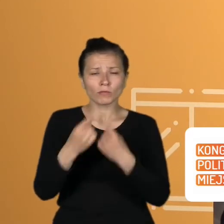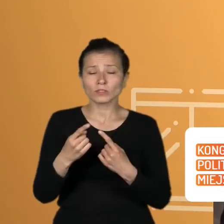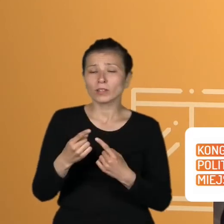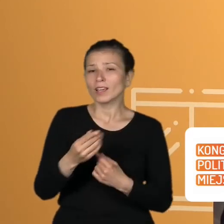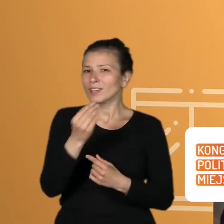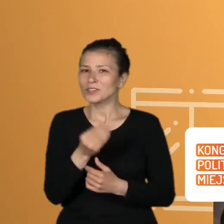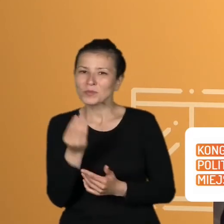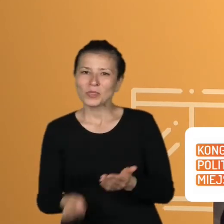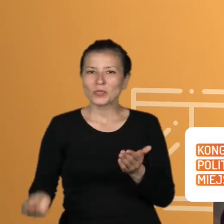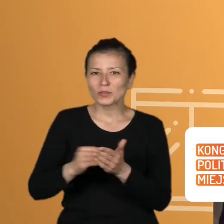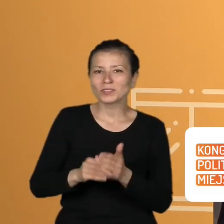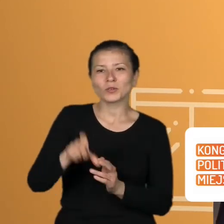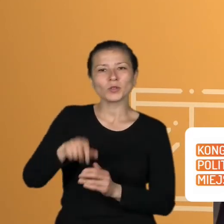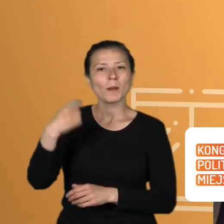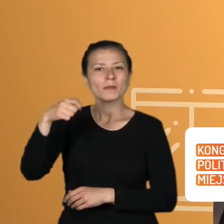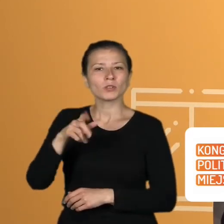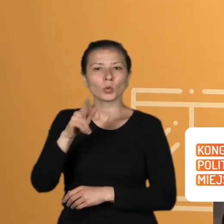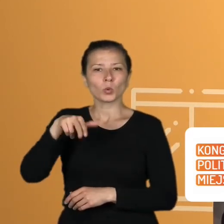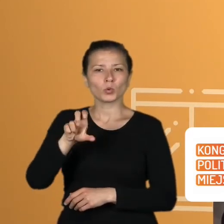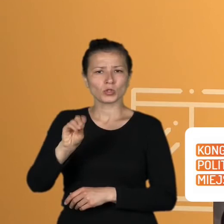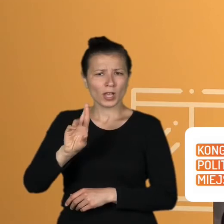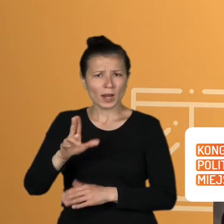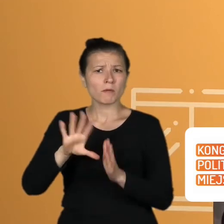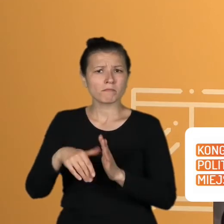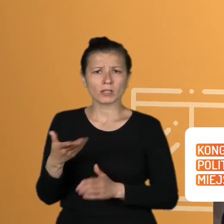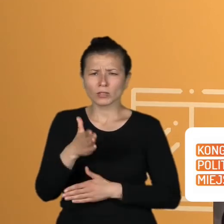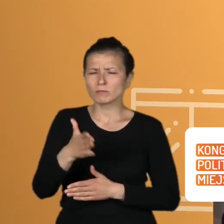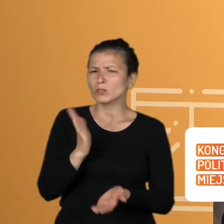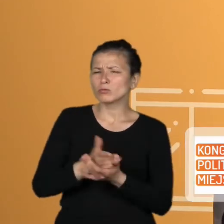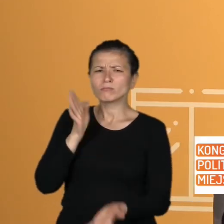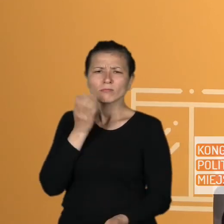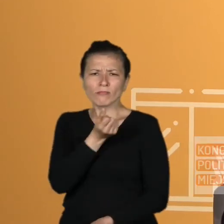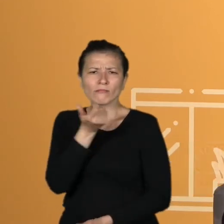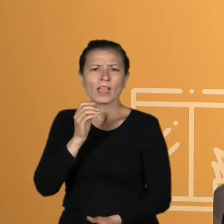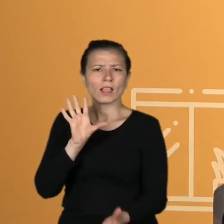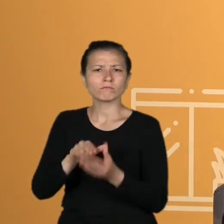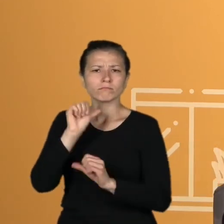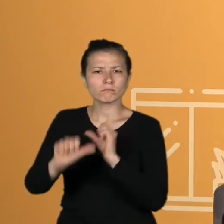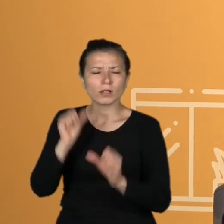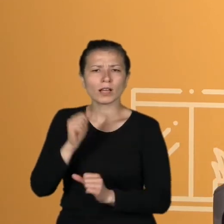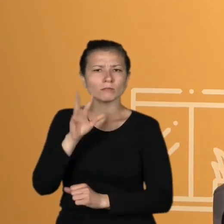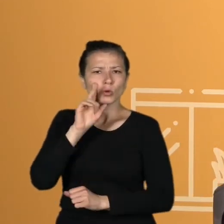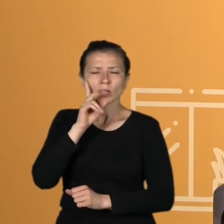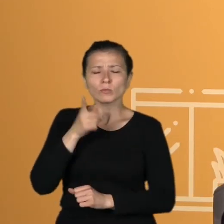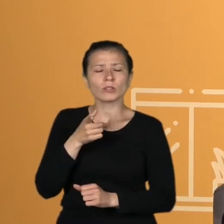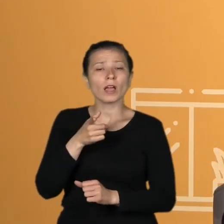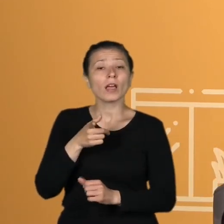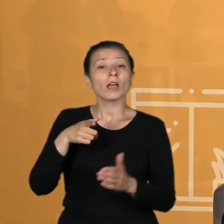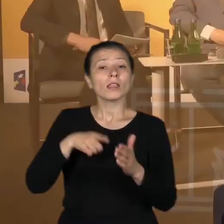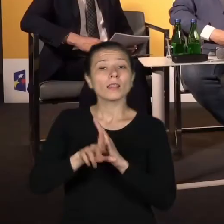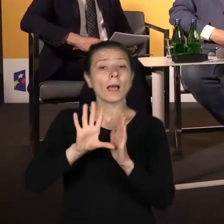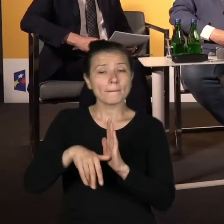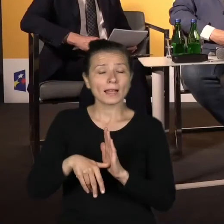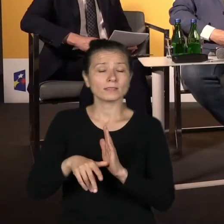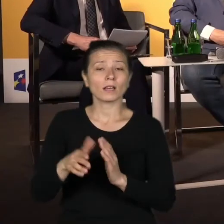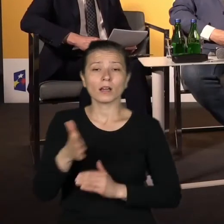rozwinąć pan prezydent Kuczera, ponieważ Rybnik kojarzy mi się już od wielu lat z miastem, które wielką wagę przykłada do tego, aby włączać